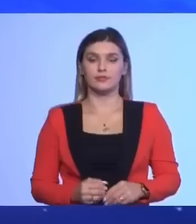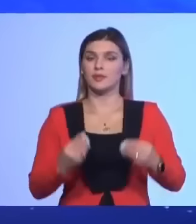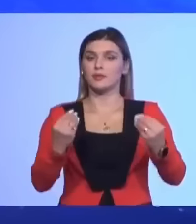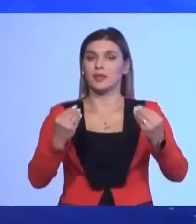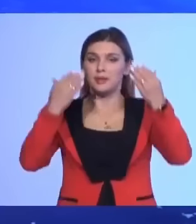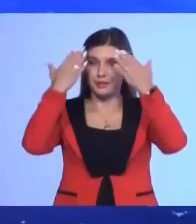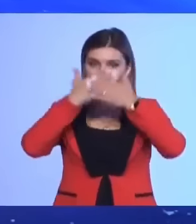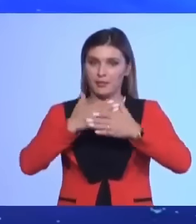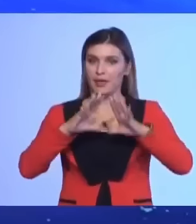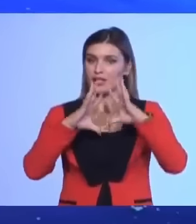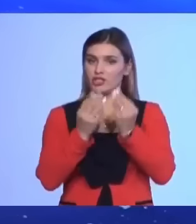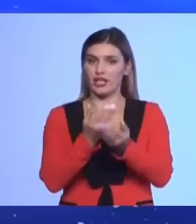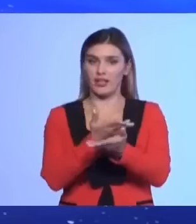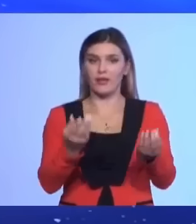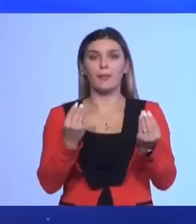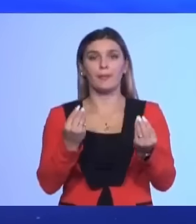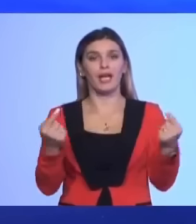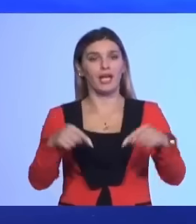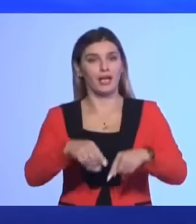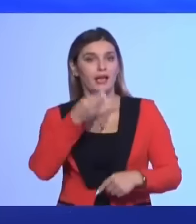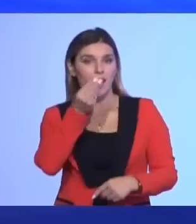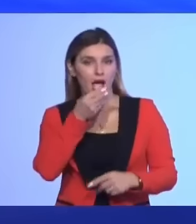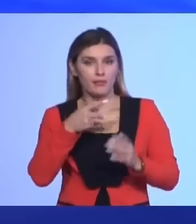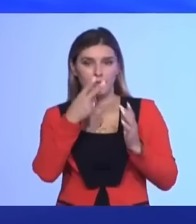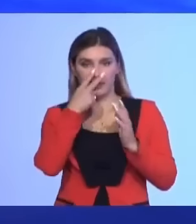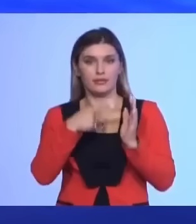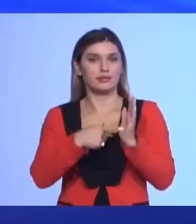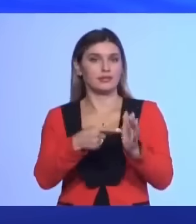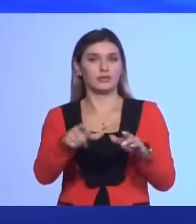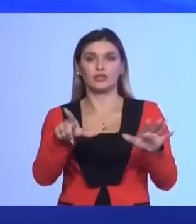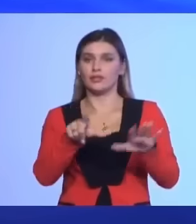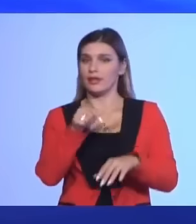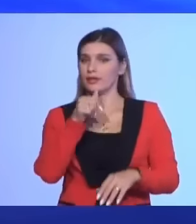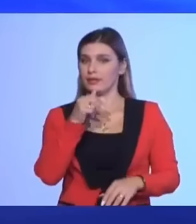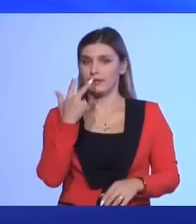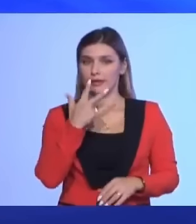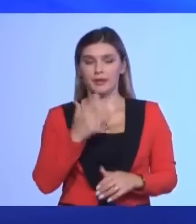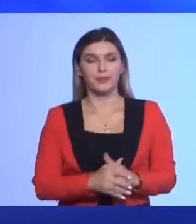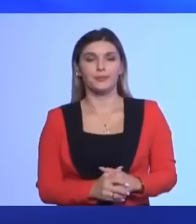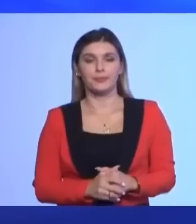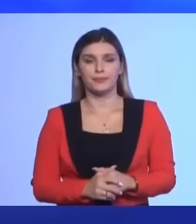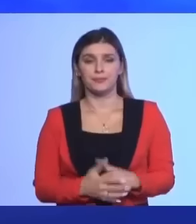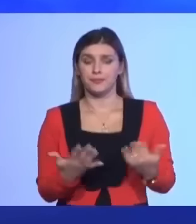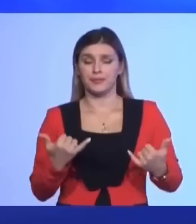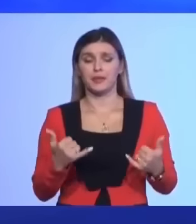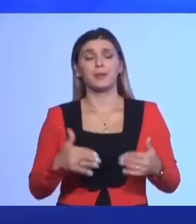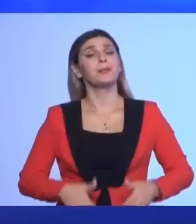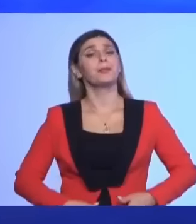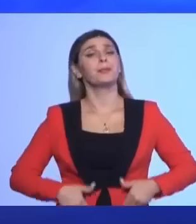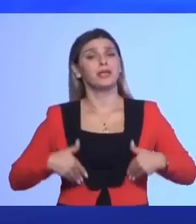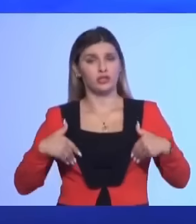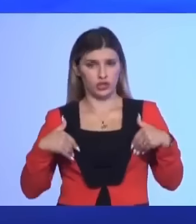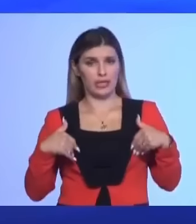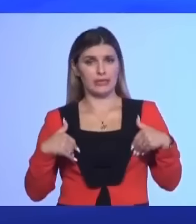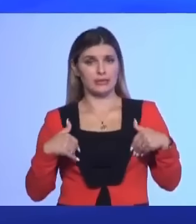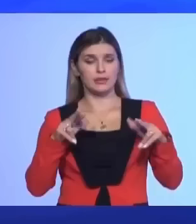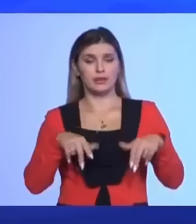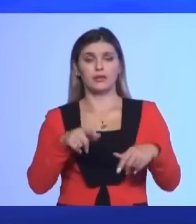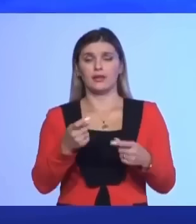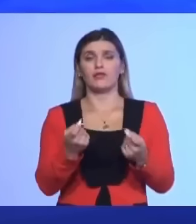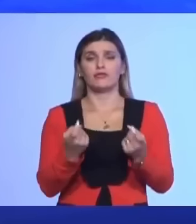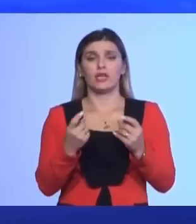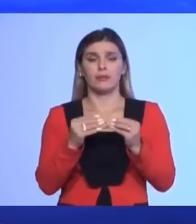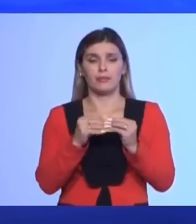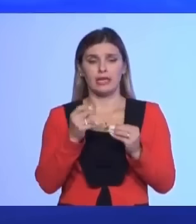Mirëmbrëma të gjithëve, mirë se vini në këtë edicion qendror lajme të nderuar teleshikues. Në orët e para të mëngjesit të sotëm, në bresje të